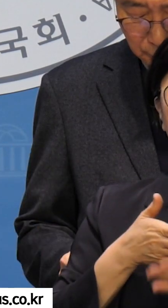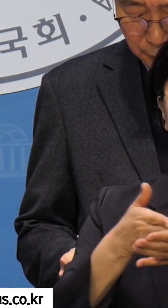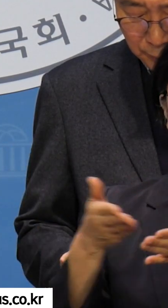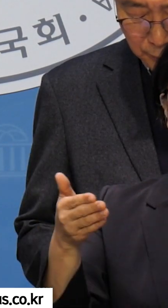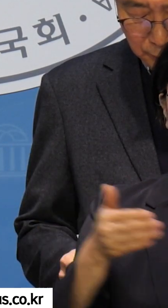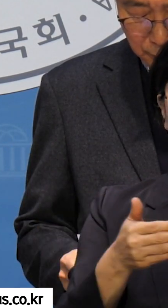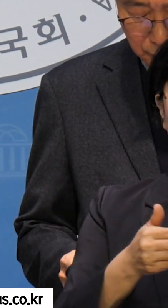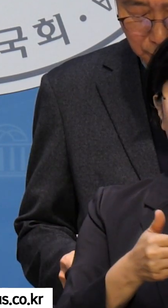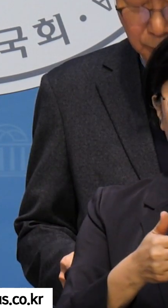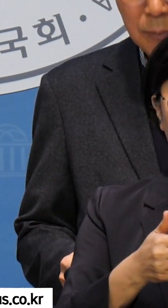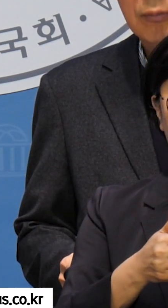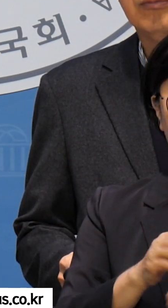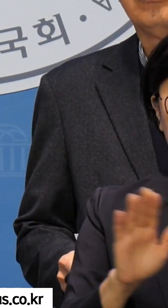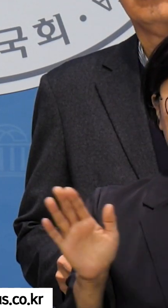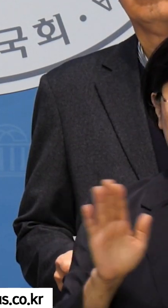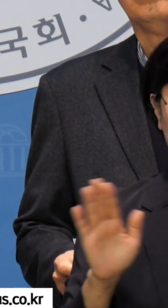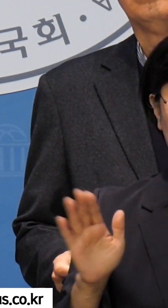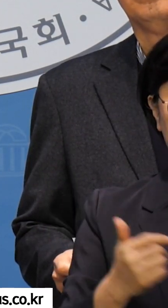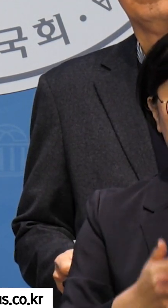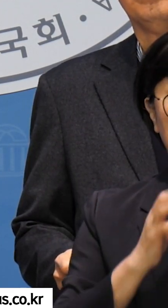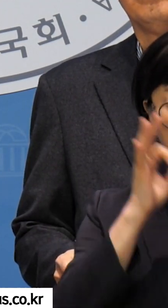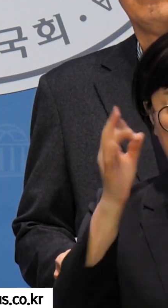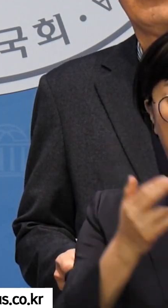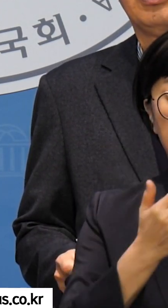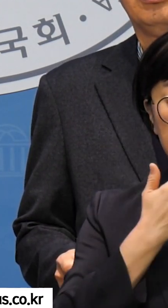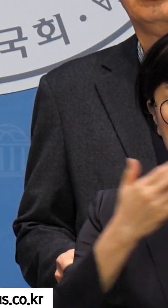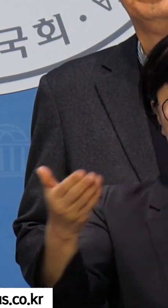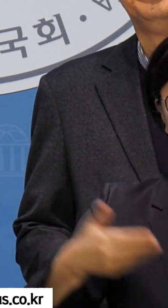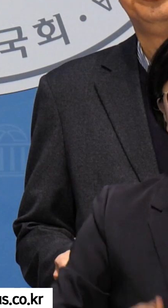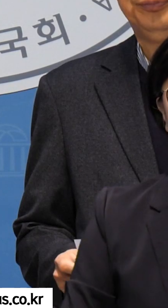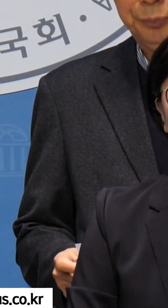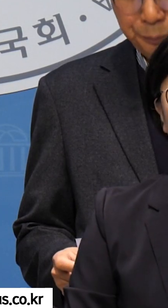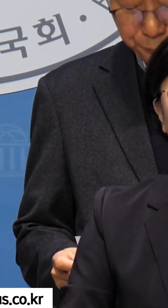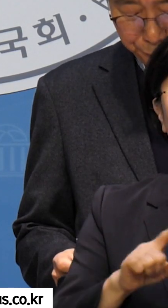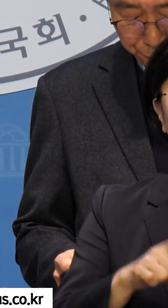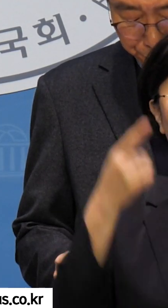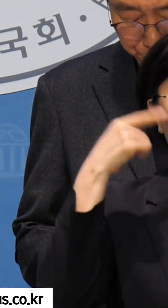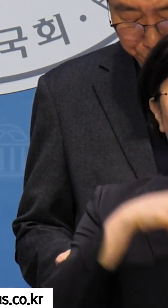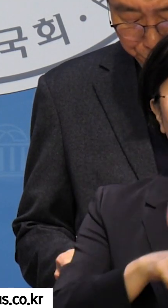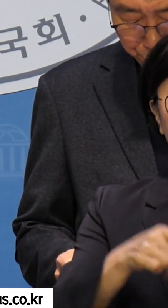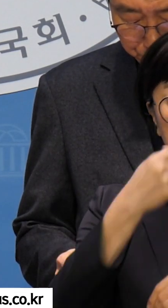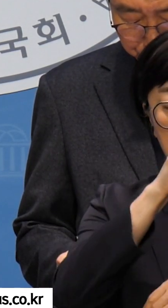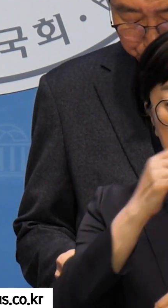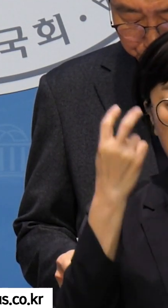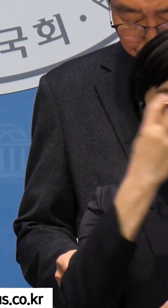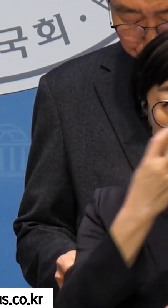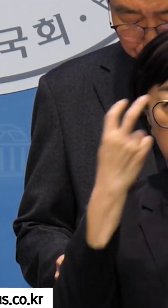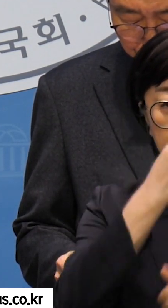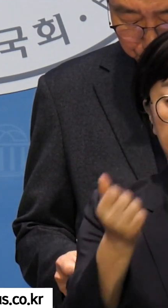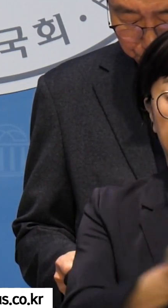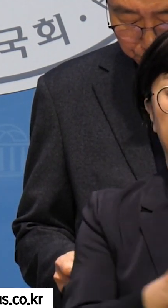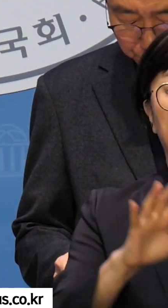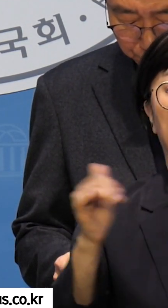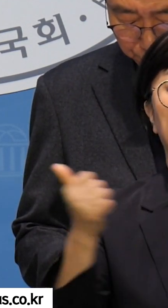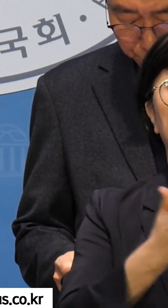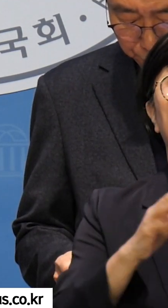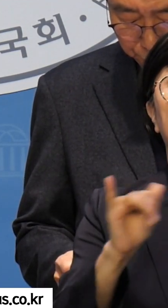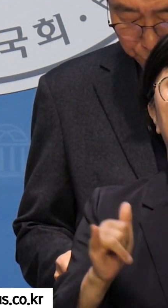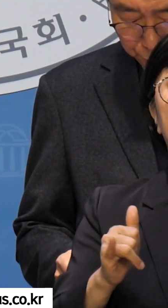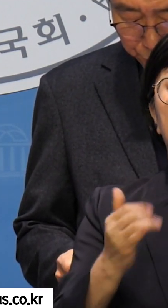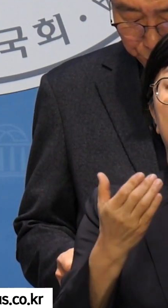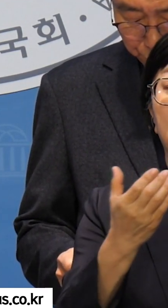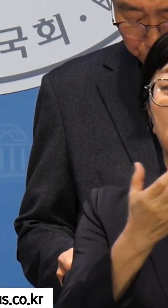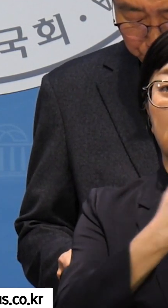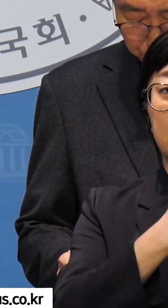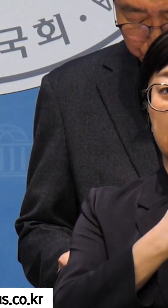요구했으나 그마저도 불성실하게 응했습니다. 이에 과방위 예산심사소위원들은 국민께서